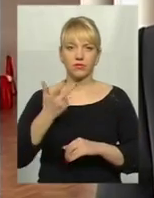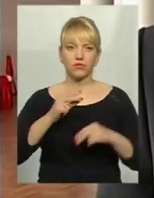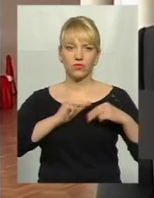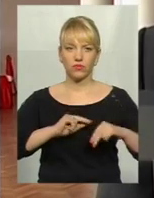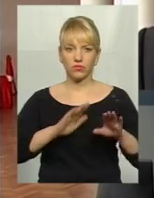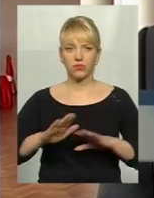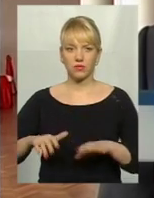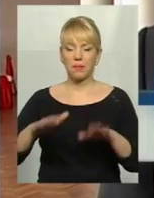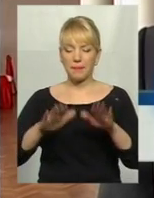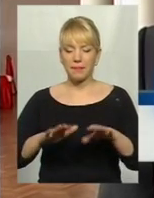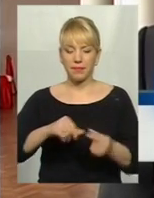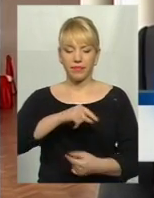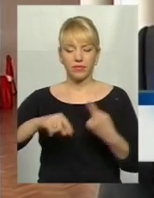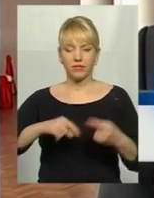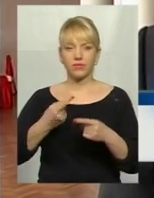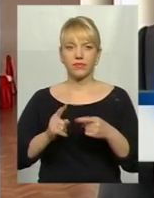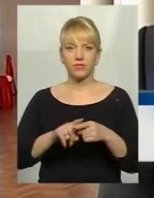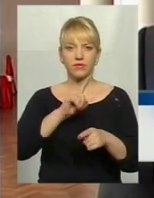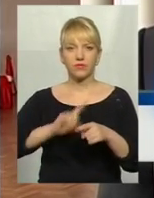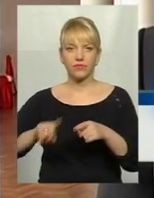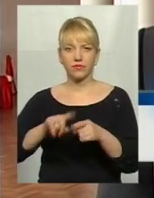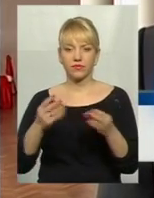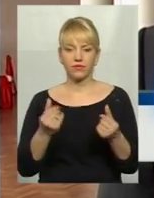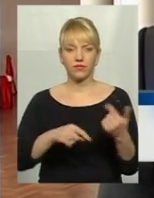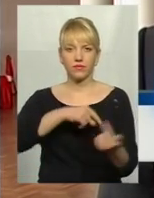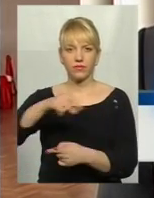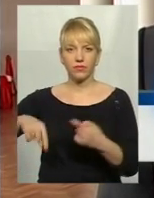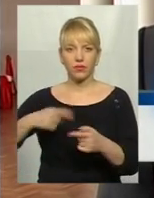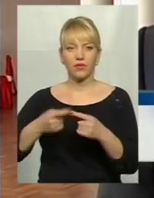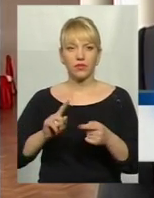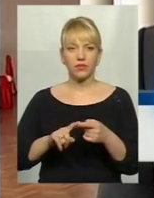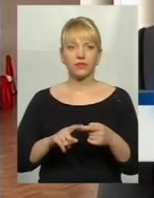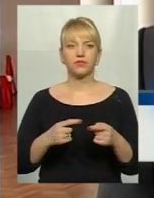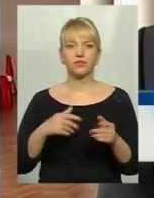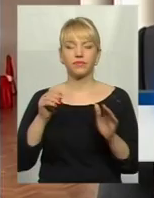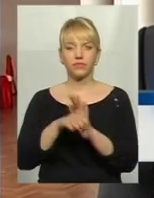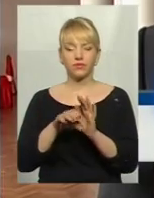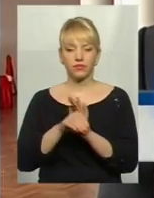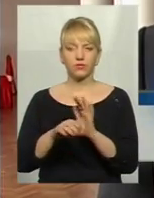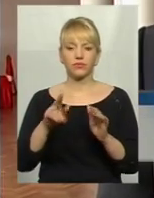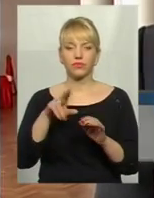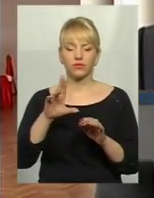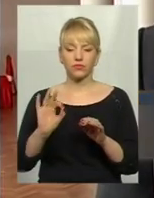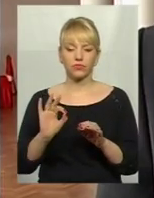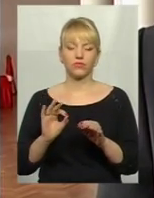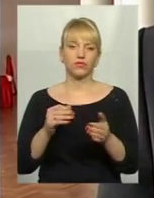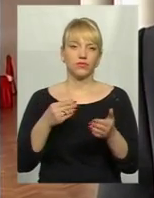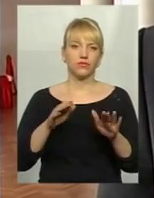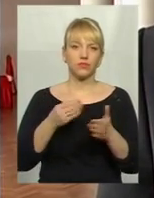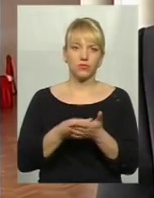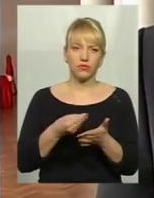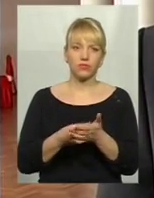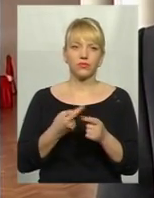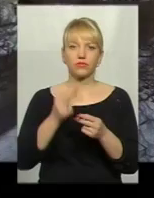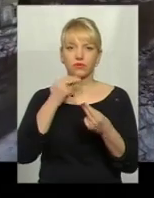Місцеве підприємництво – це швидкий оборот коштів, це надходження до місцевих бюджетів, це збільшення доходів домогосподарств, це покращення